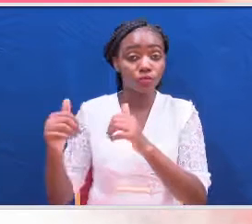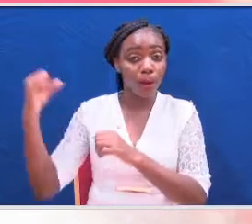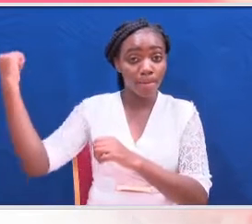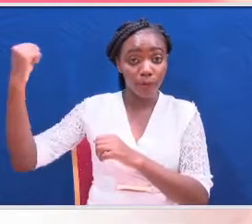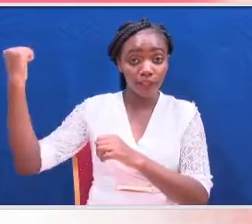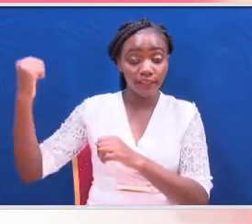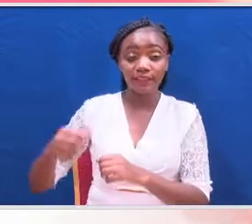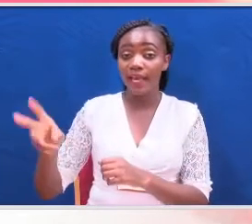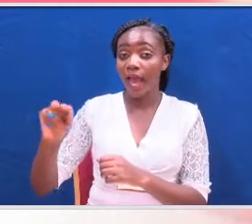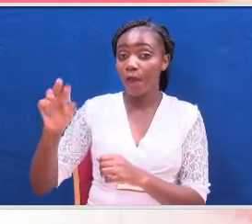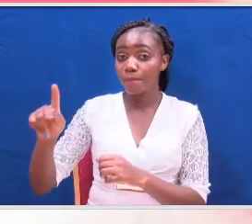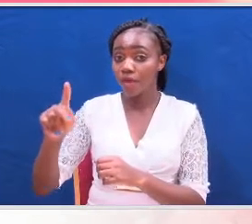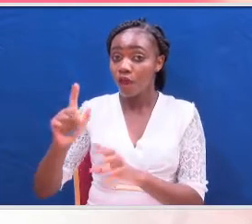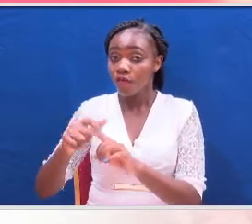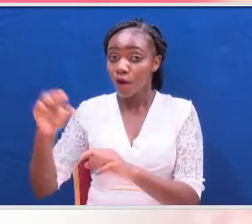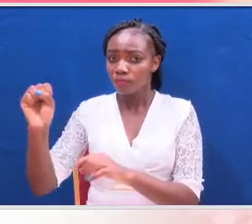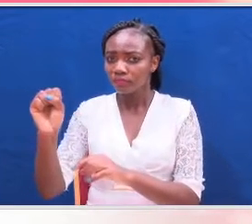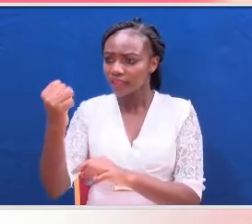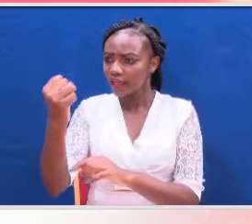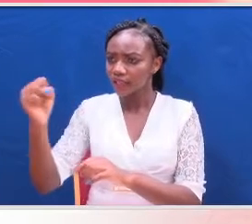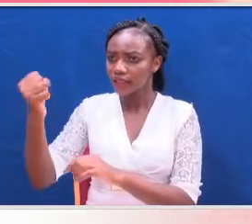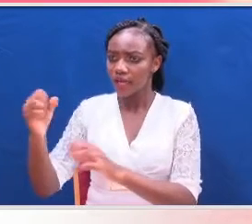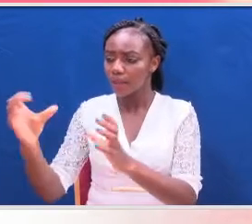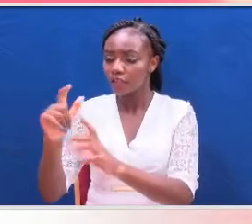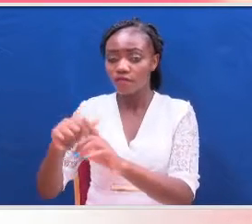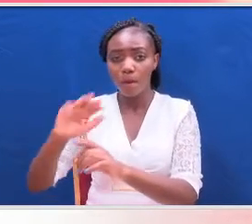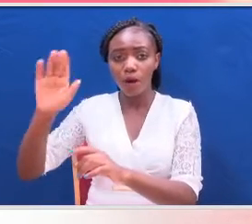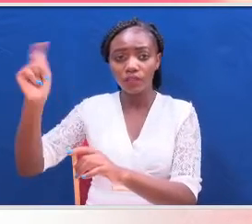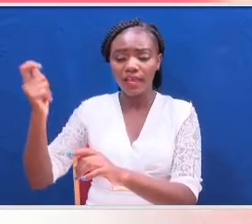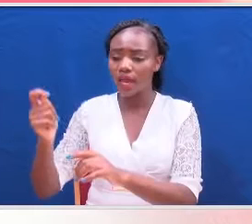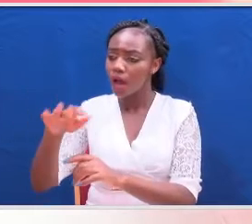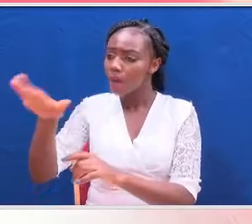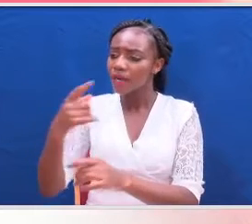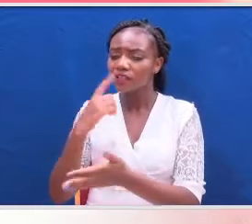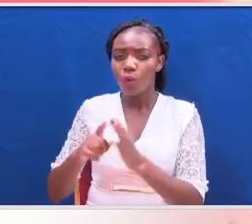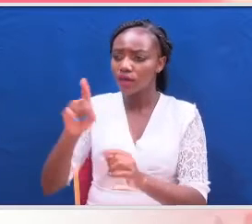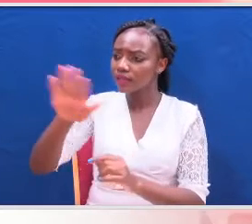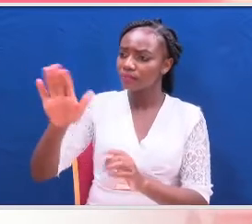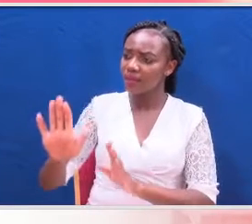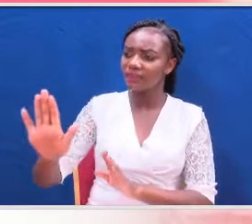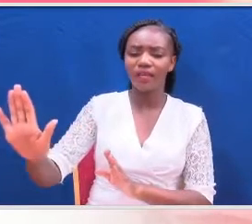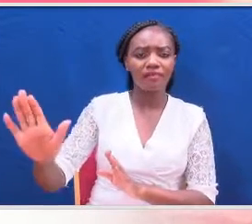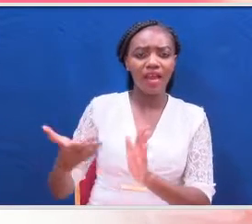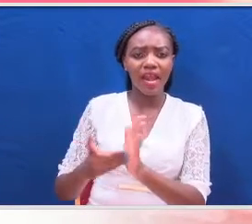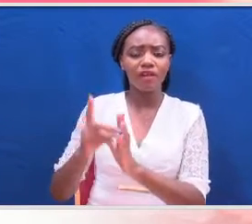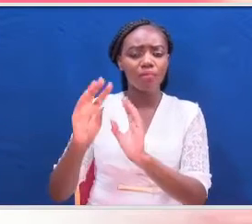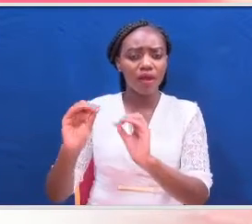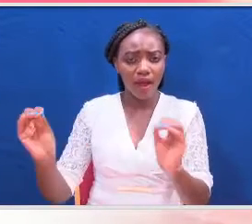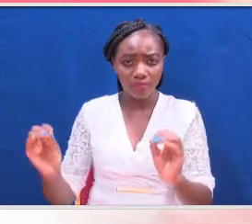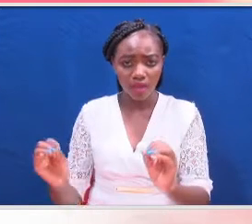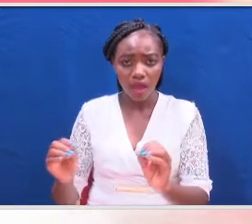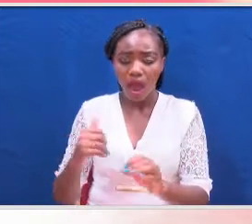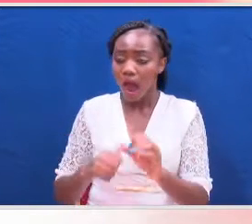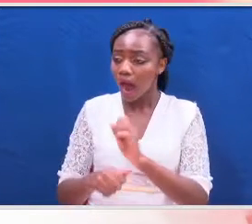ya mrengo wa Tangatanga kutoka eneo la Mlima Kenya wanasema eneo hilo limeachwa nyuma kimaendeleo chini ya utawala wa Rais